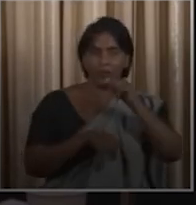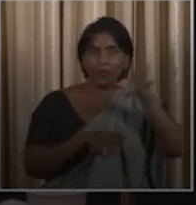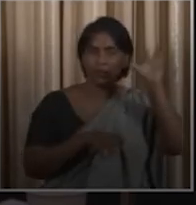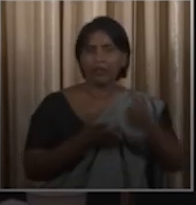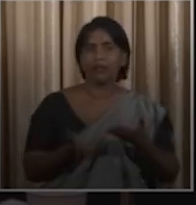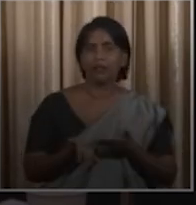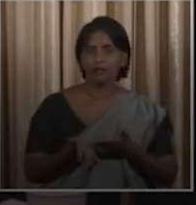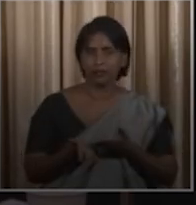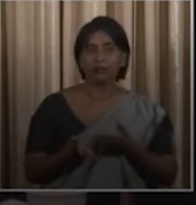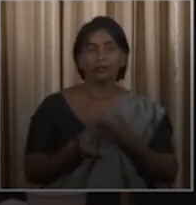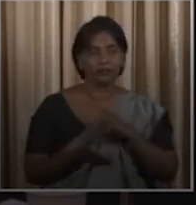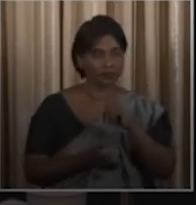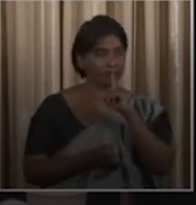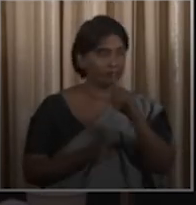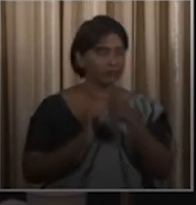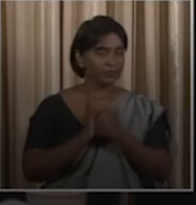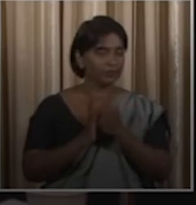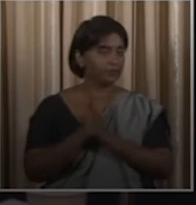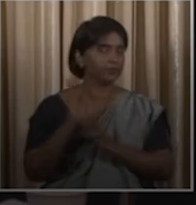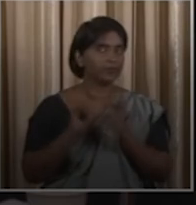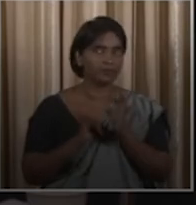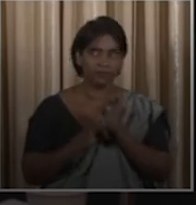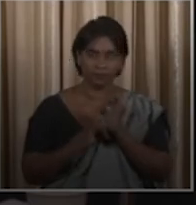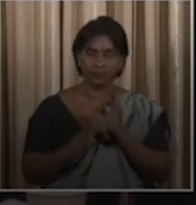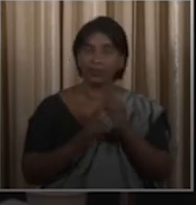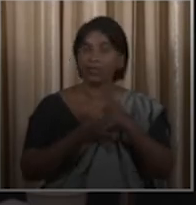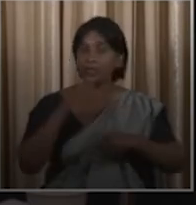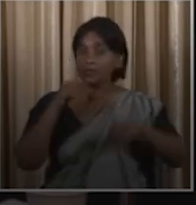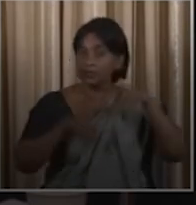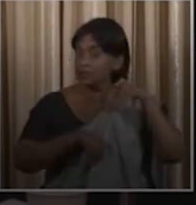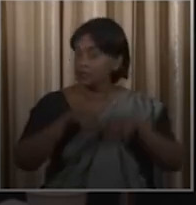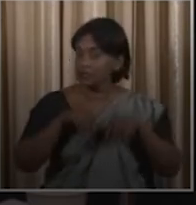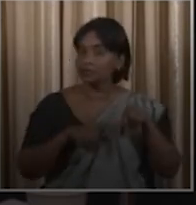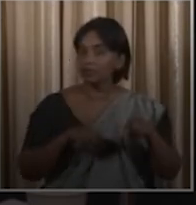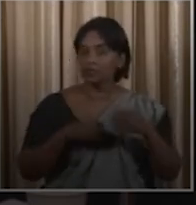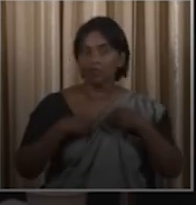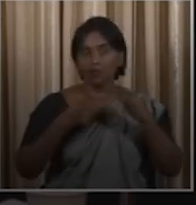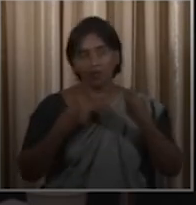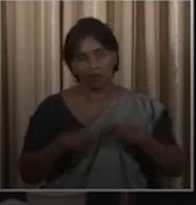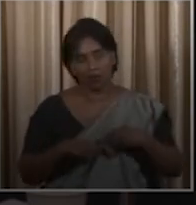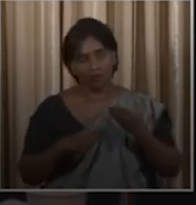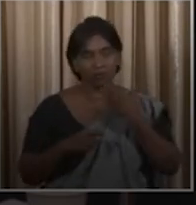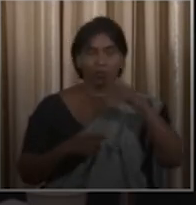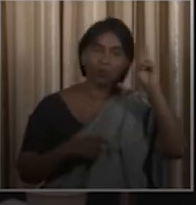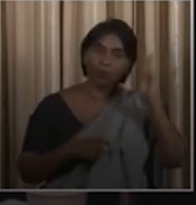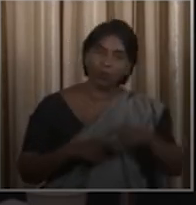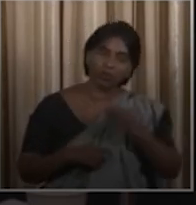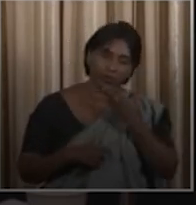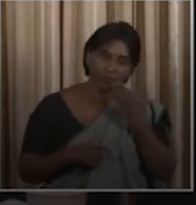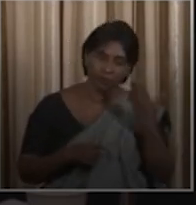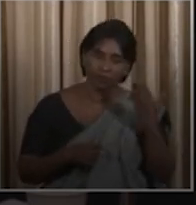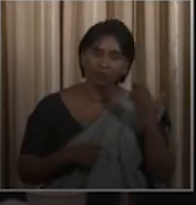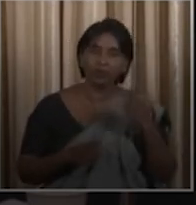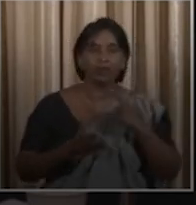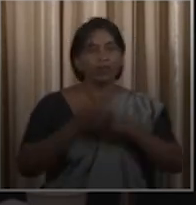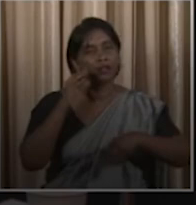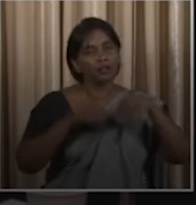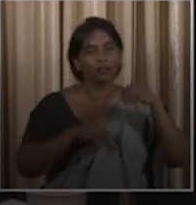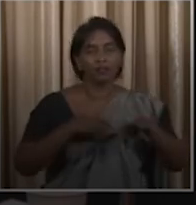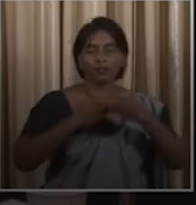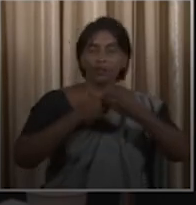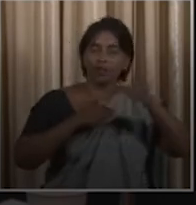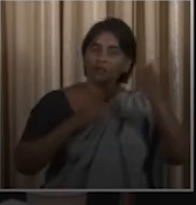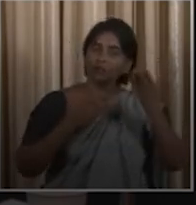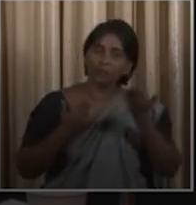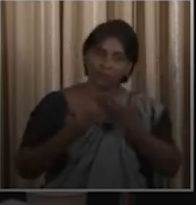menteri tu. Candita waladi, abih paradin ne puluang. Jagrah laba ganda pulua, desa paling visi ganda pulua. Hebe apa erat